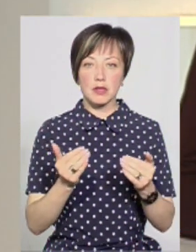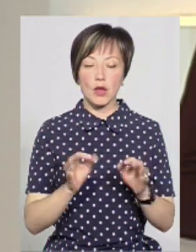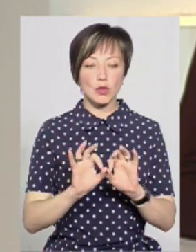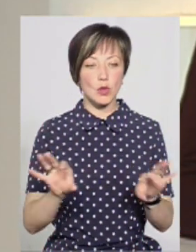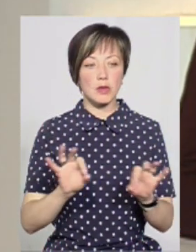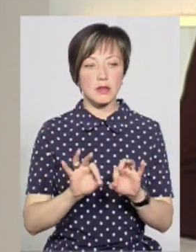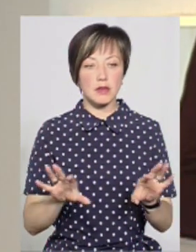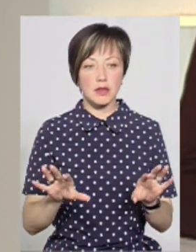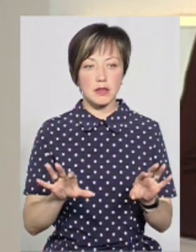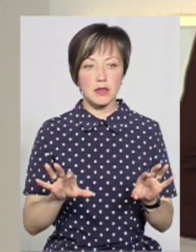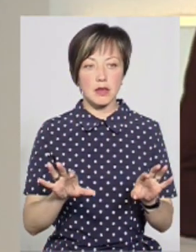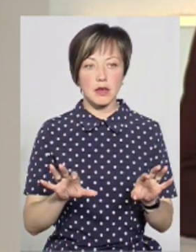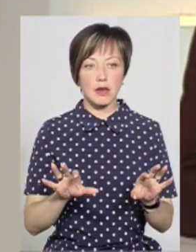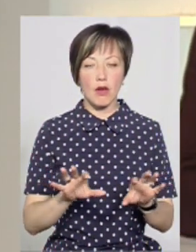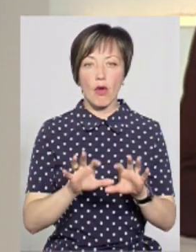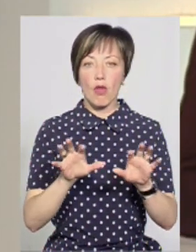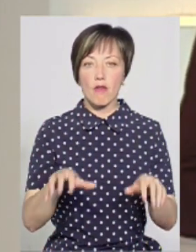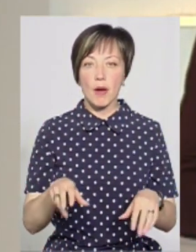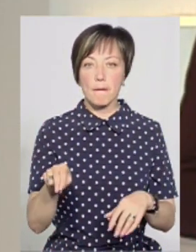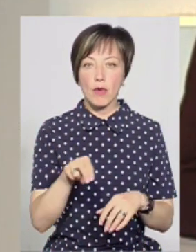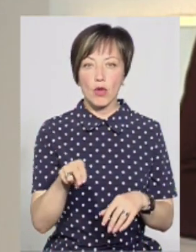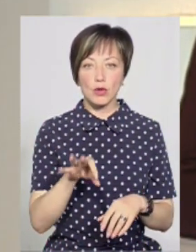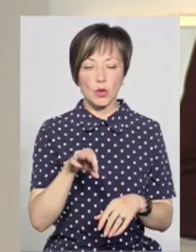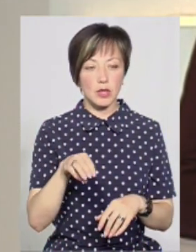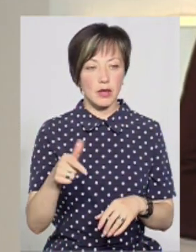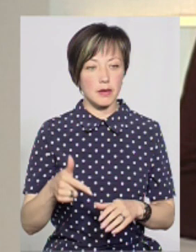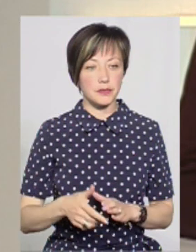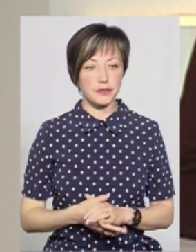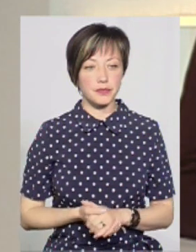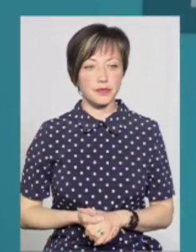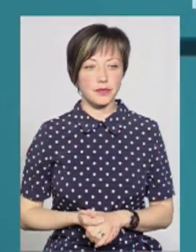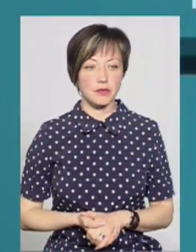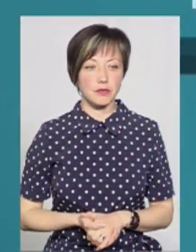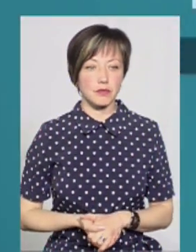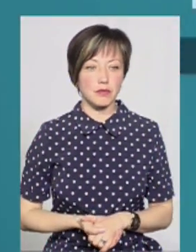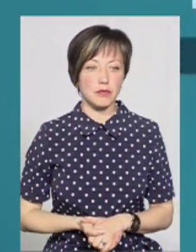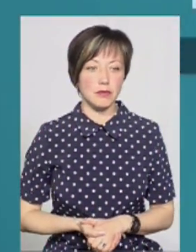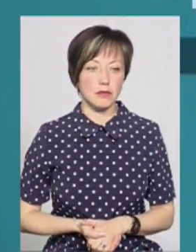із коментарем Франції.